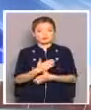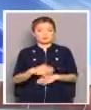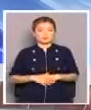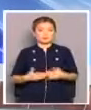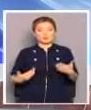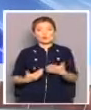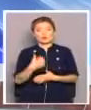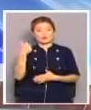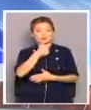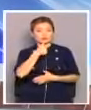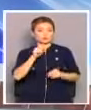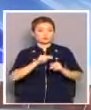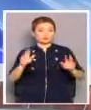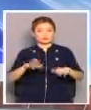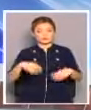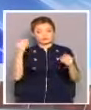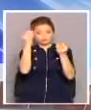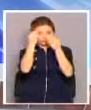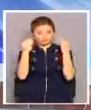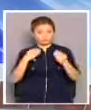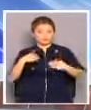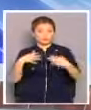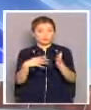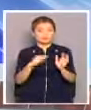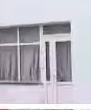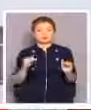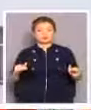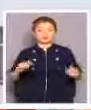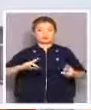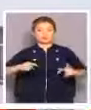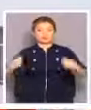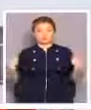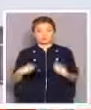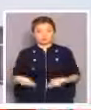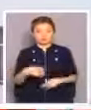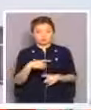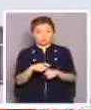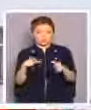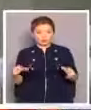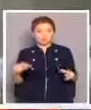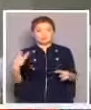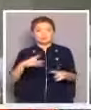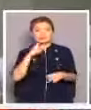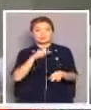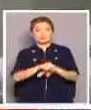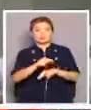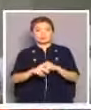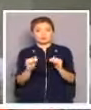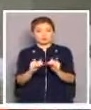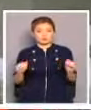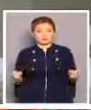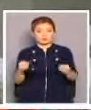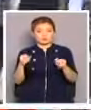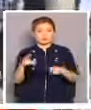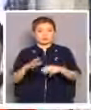Жаңа оқу жылының басында білім ордасына хиджаб киіп барған 9 оқушы қайтадан мектеп формасын киді. Олар 3 тілде оқытатын дарынды балаларға